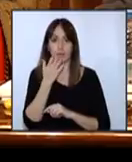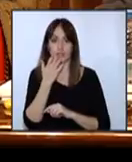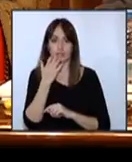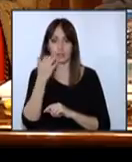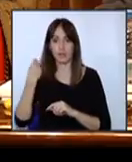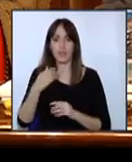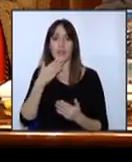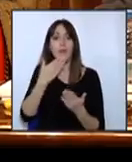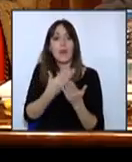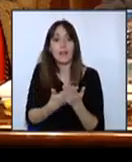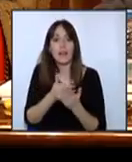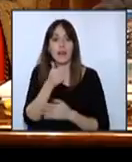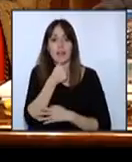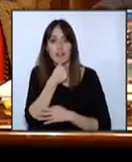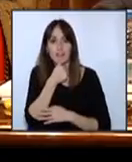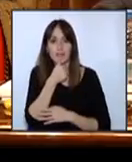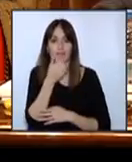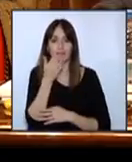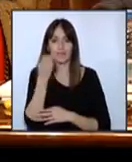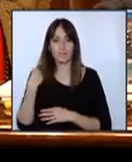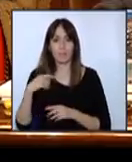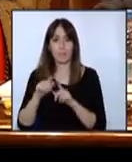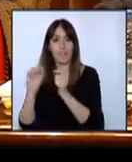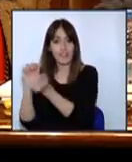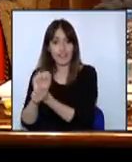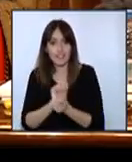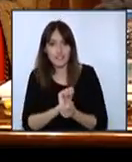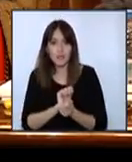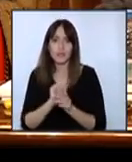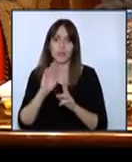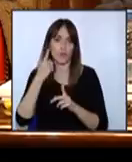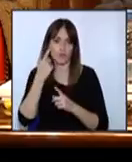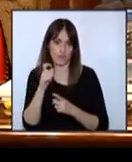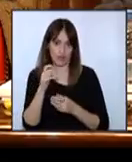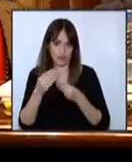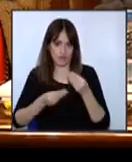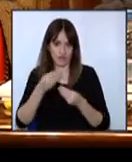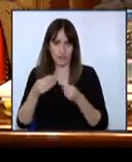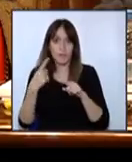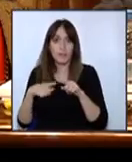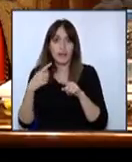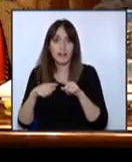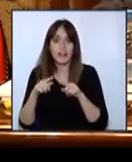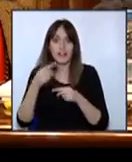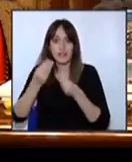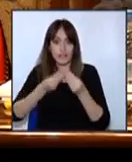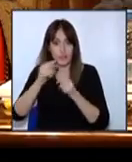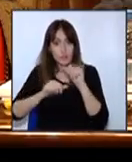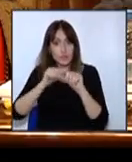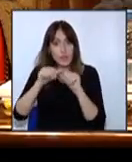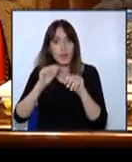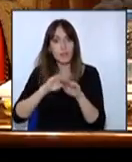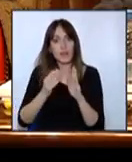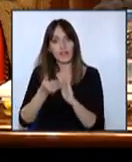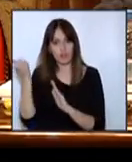presentant totes les detencions, però no serveixen de res perquè ha d'haver-hi un procediment per treure aquests ocupes